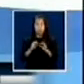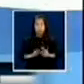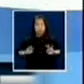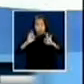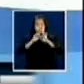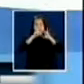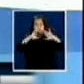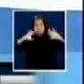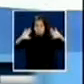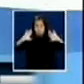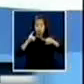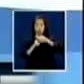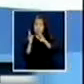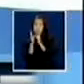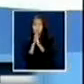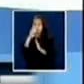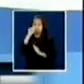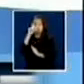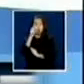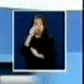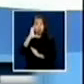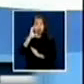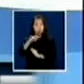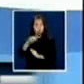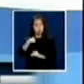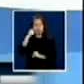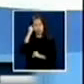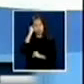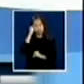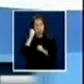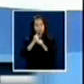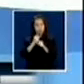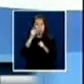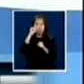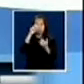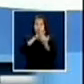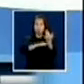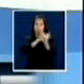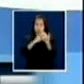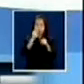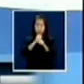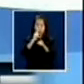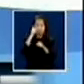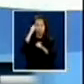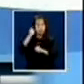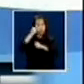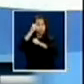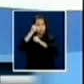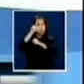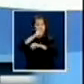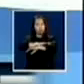สช.ได้ตั้งโจทย์ก็คือว่าเราจะทำอย่างไรในการที่จะทำให้การชุมนุมนั้นสามารถยุติ